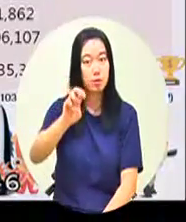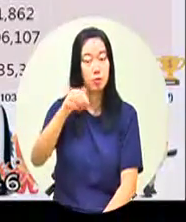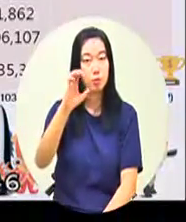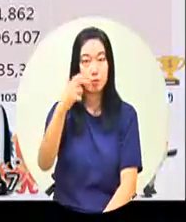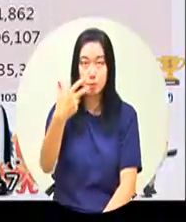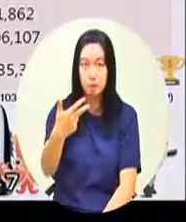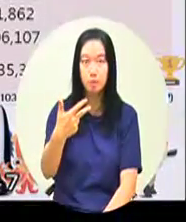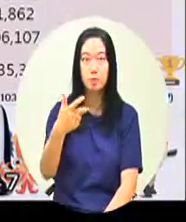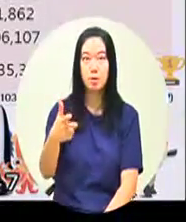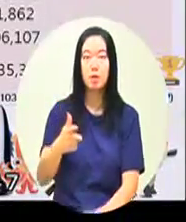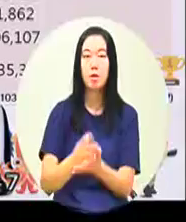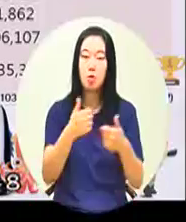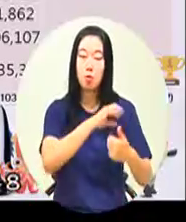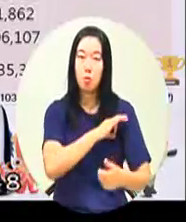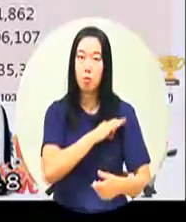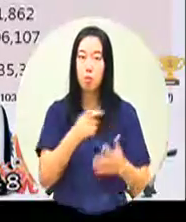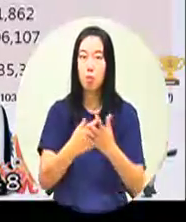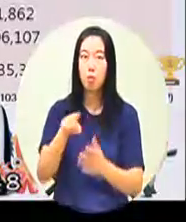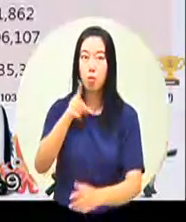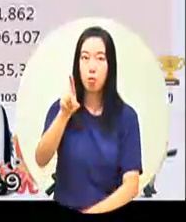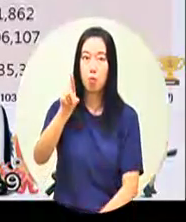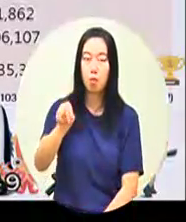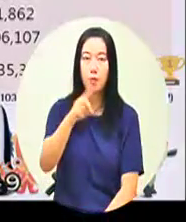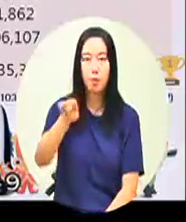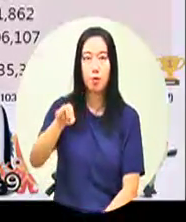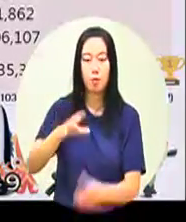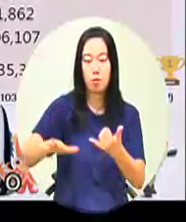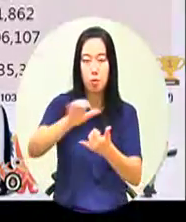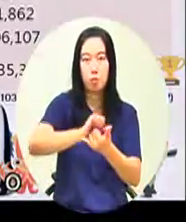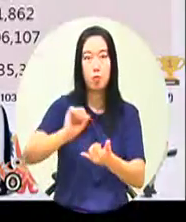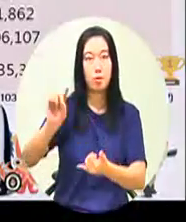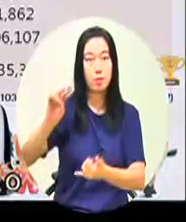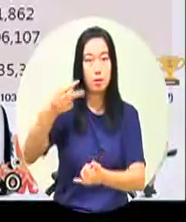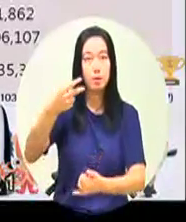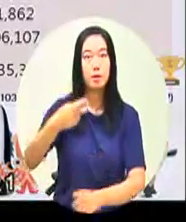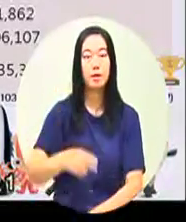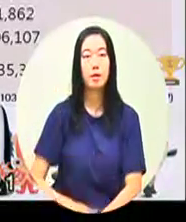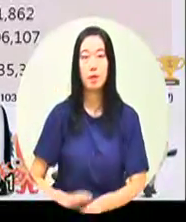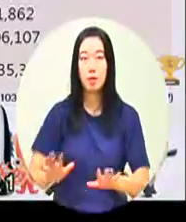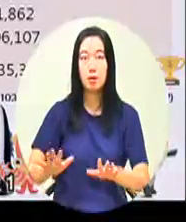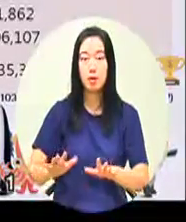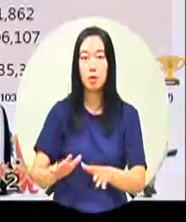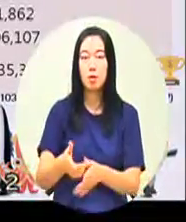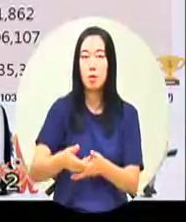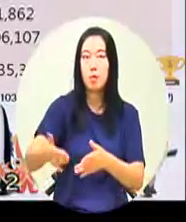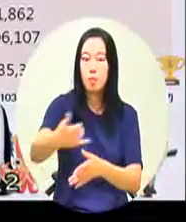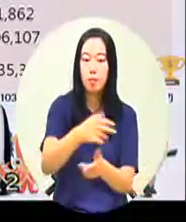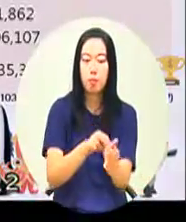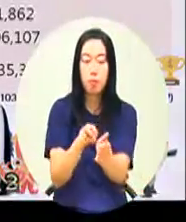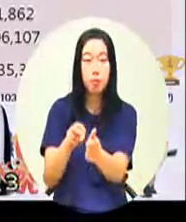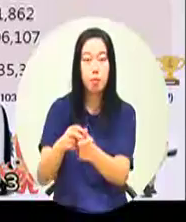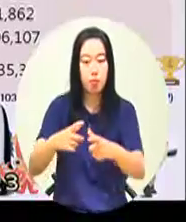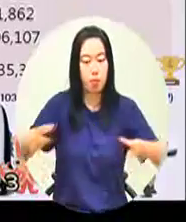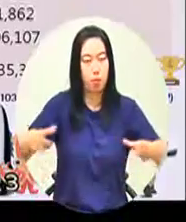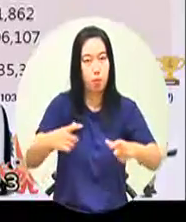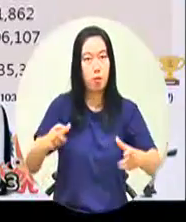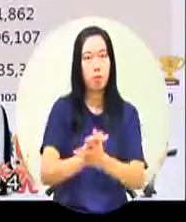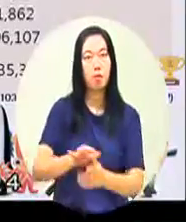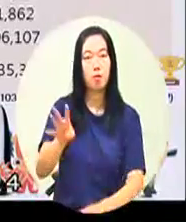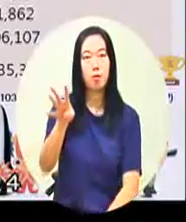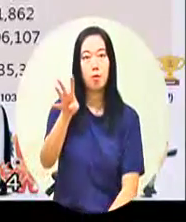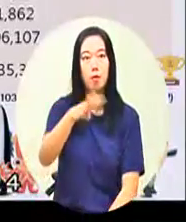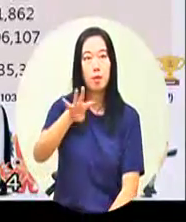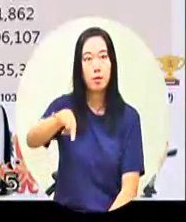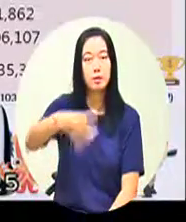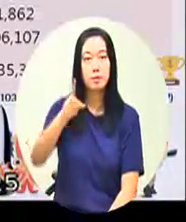是70835人，占全国的第二位。那本市的养殖面积 公计，目前统计大概有4117